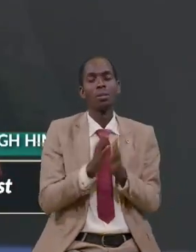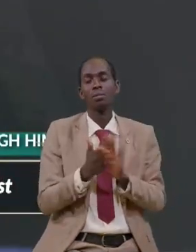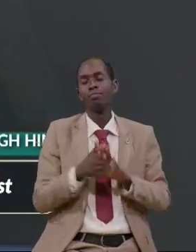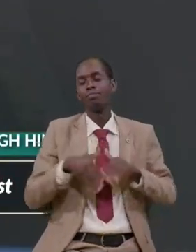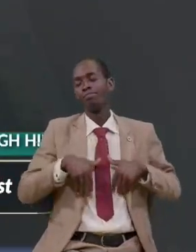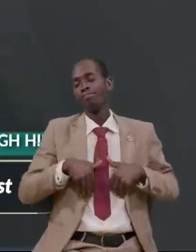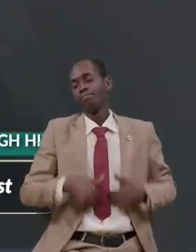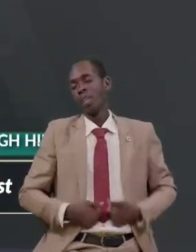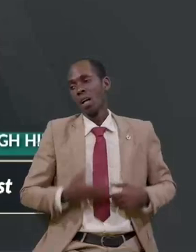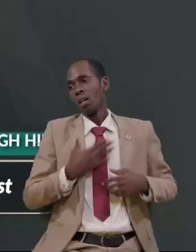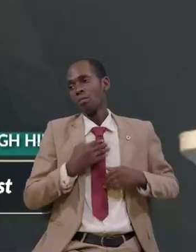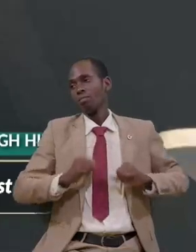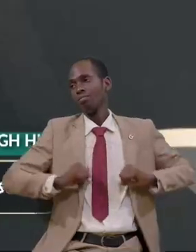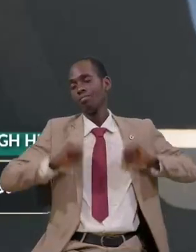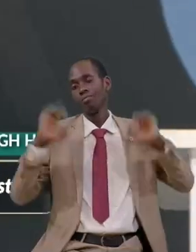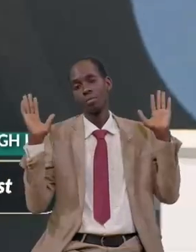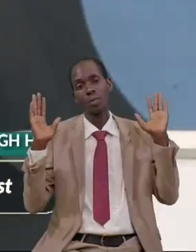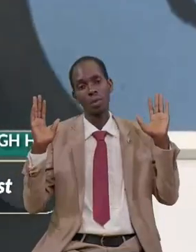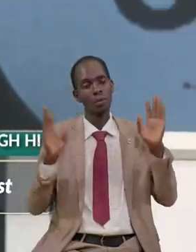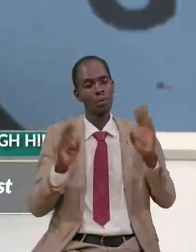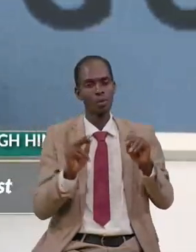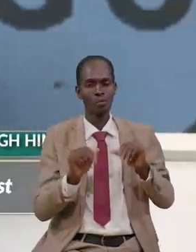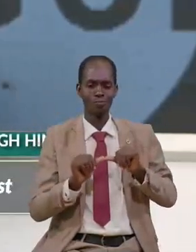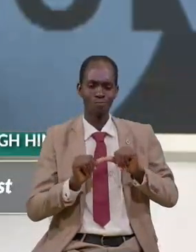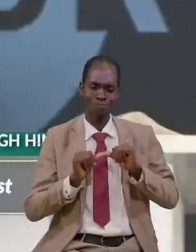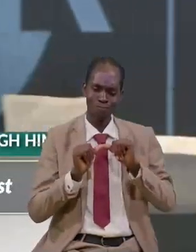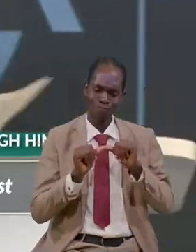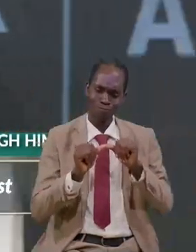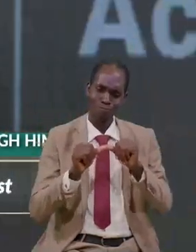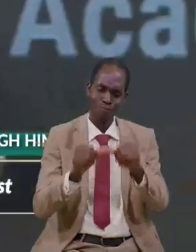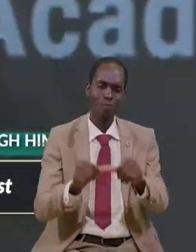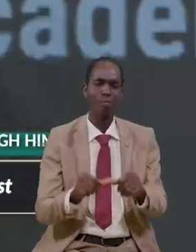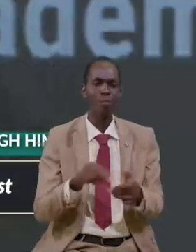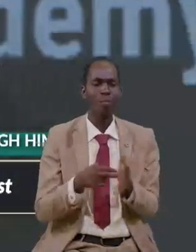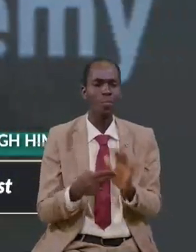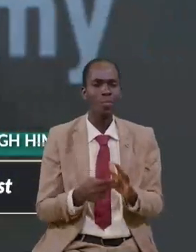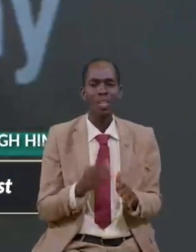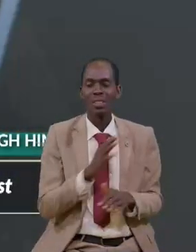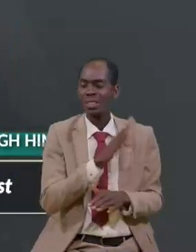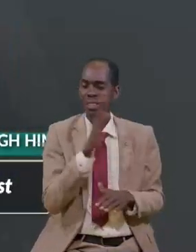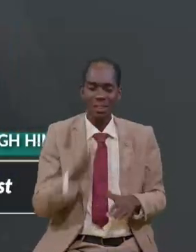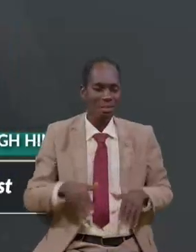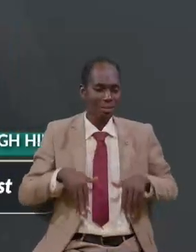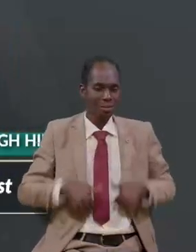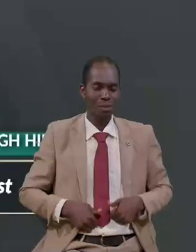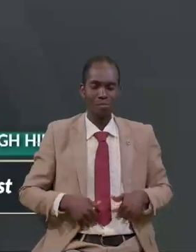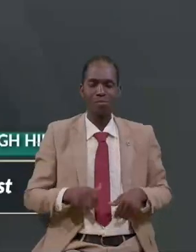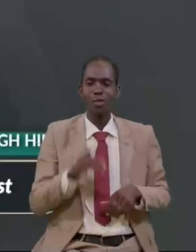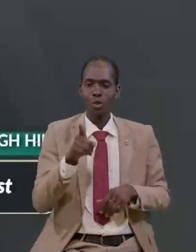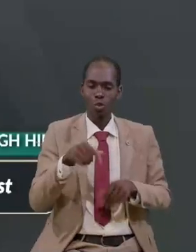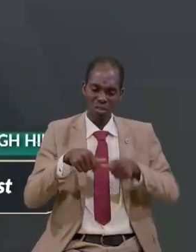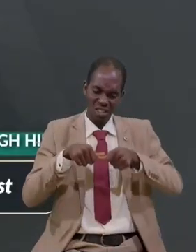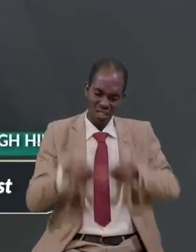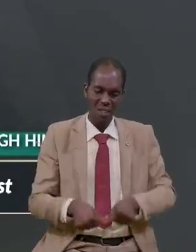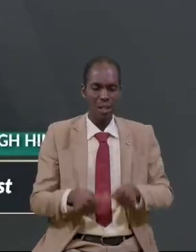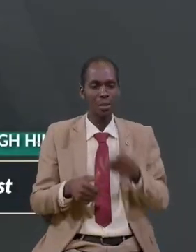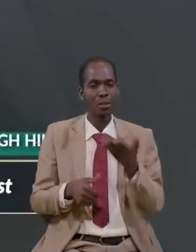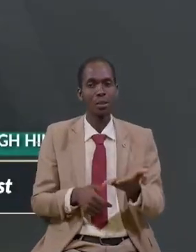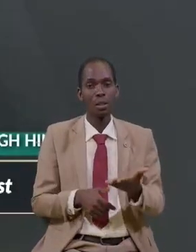ils abandonnent. La résilience veut dire, tu restes là.